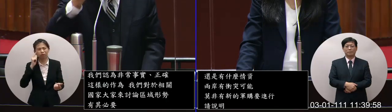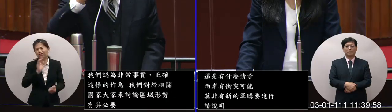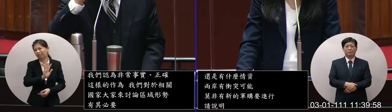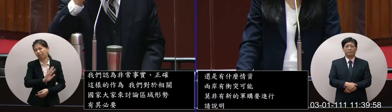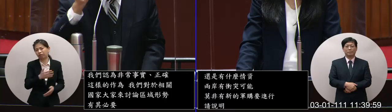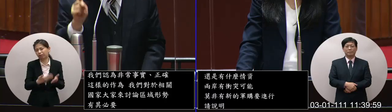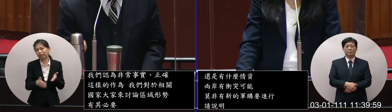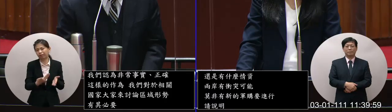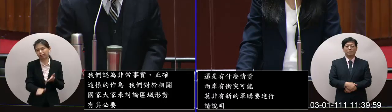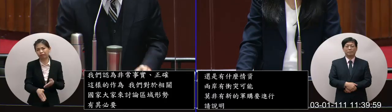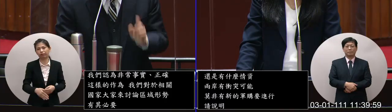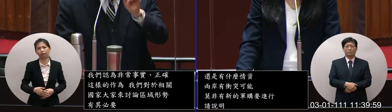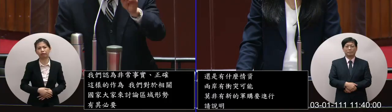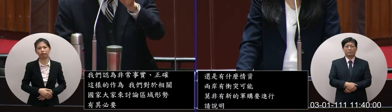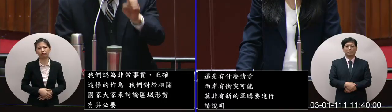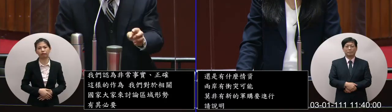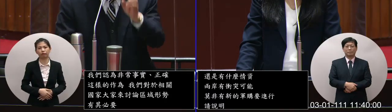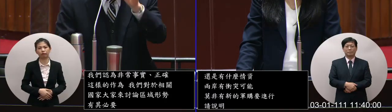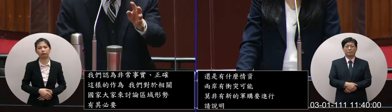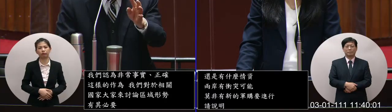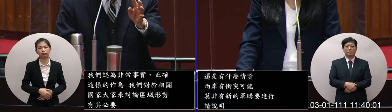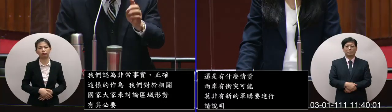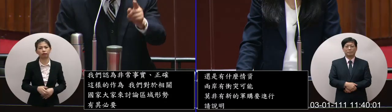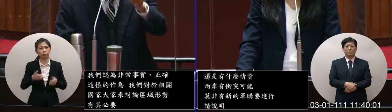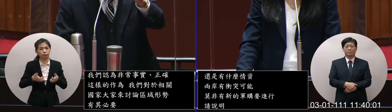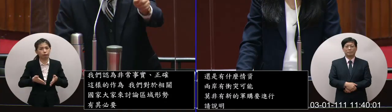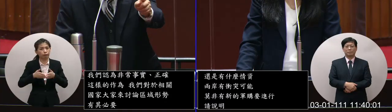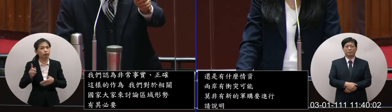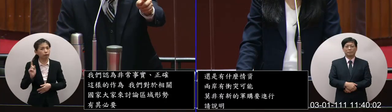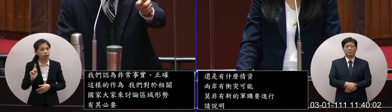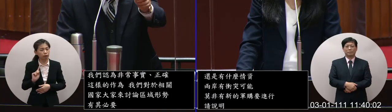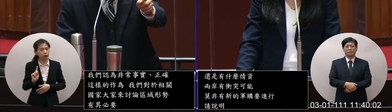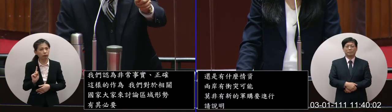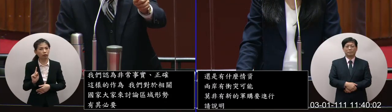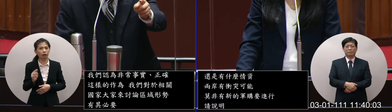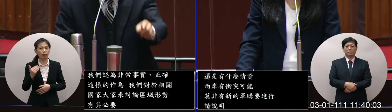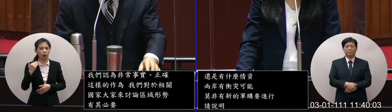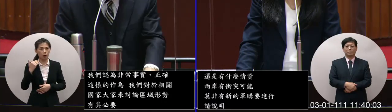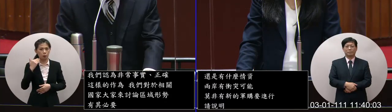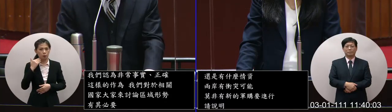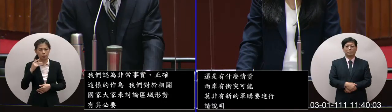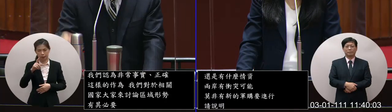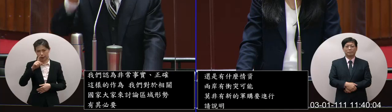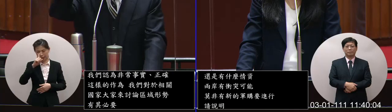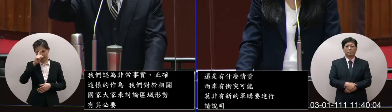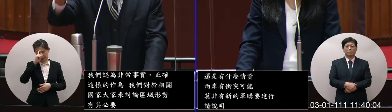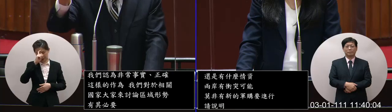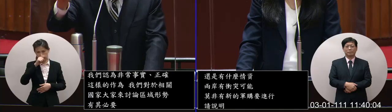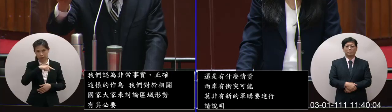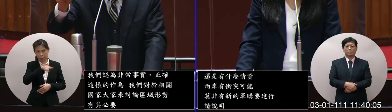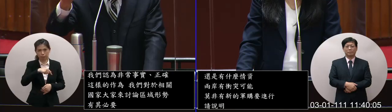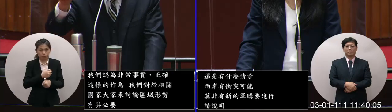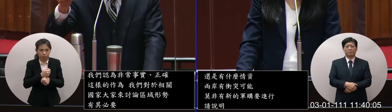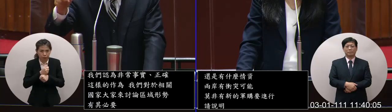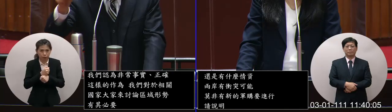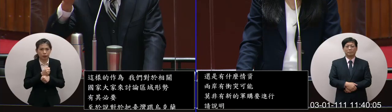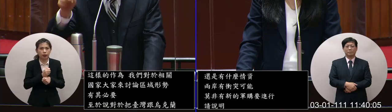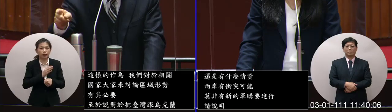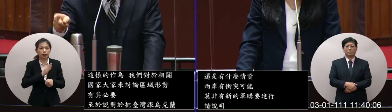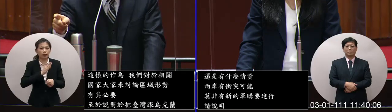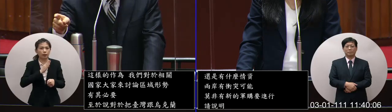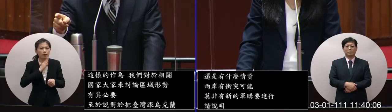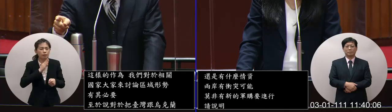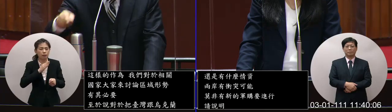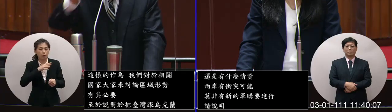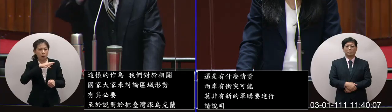类比，所以是不类。那重要的如果要从中汲取教训，是穷兵黩武的